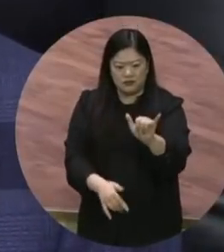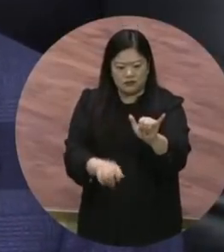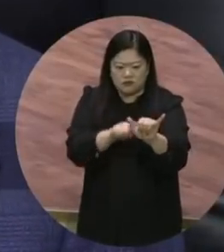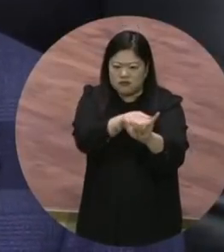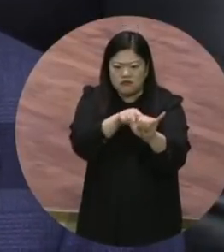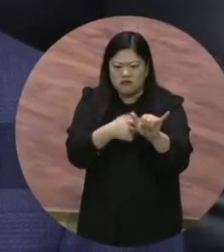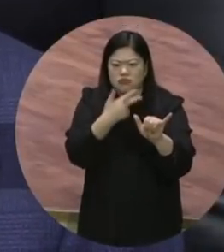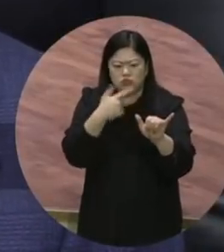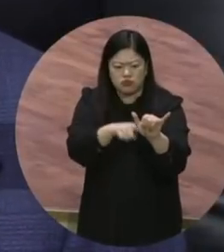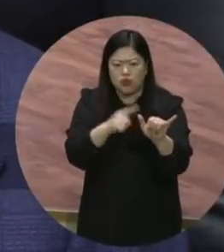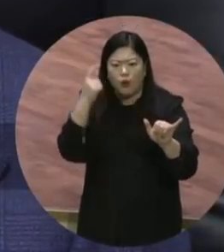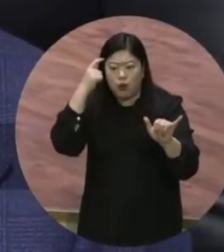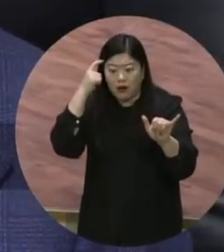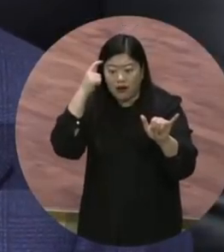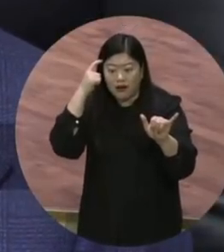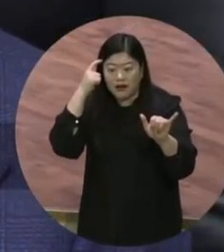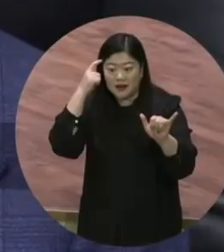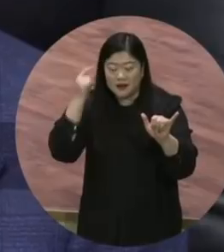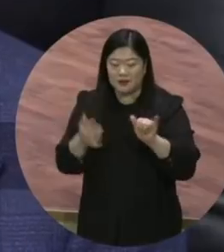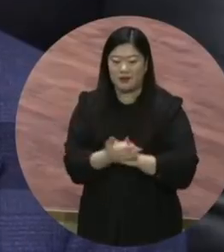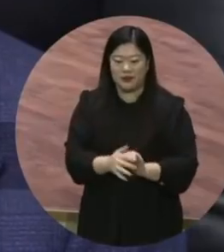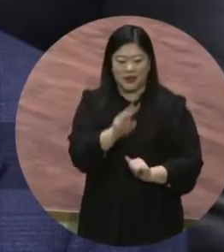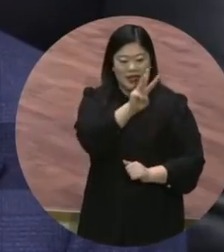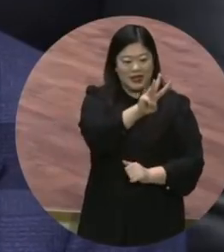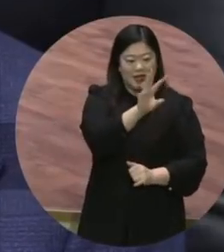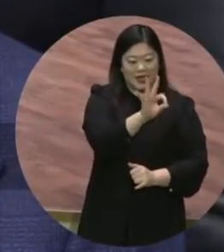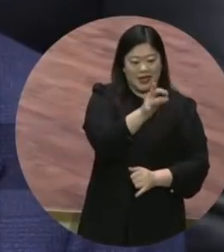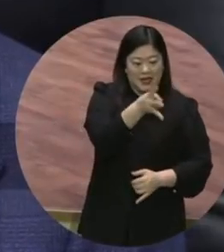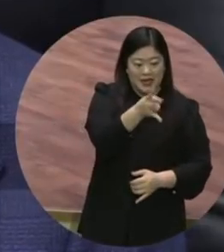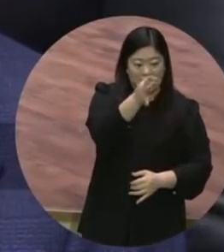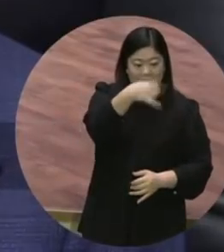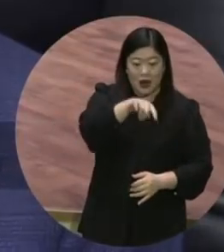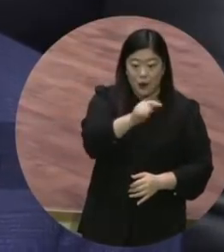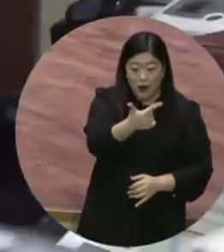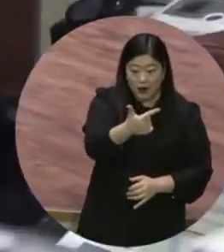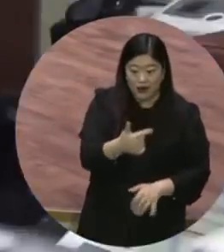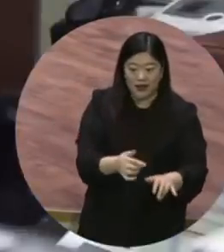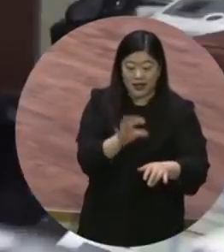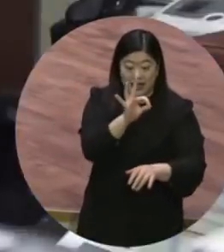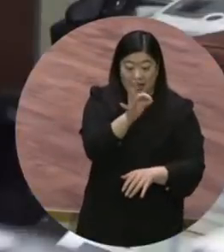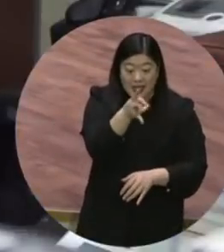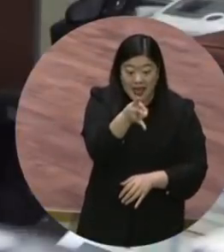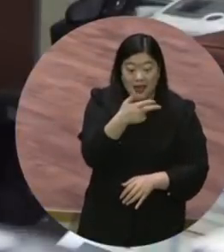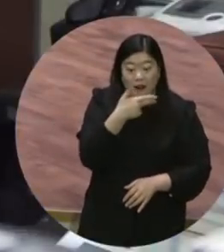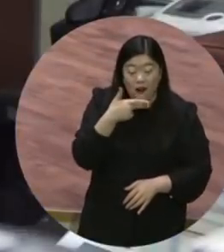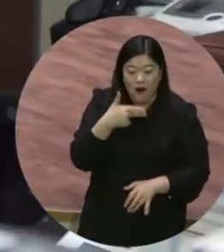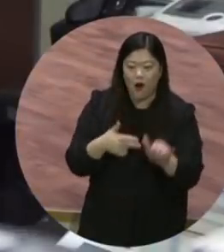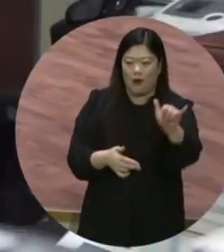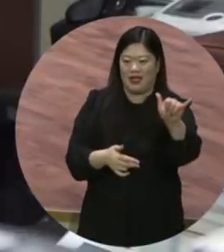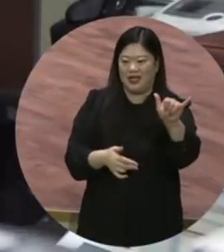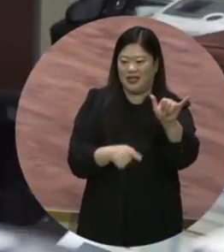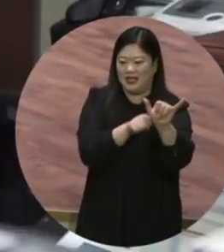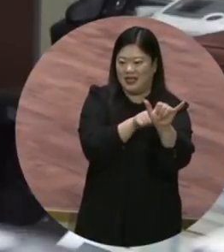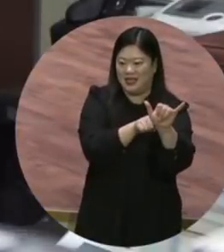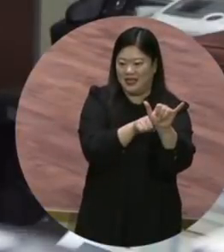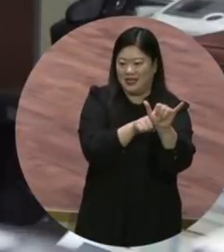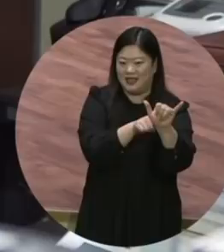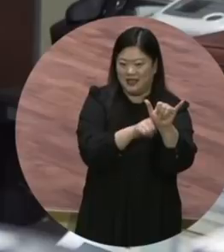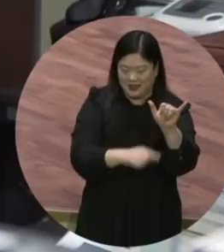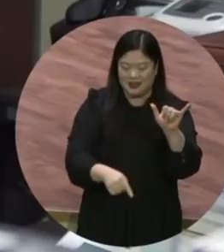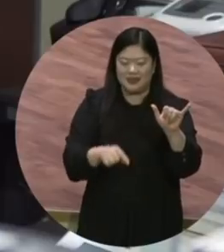하니까 우리 예원 페스티벌 약자입니다. 이 페스티벌을